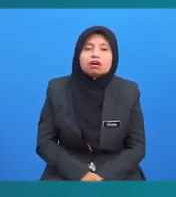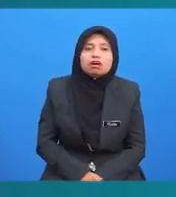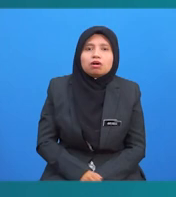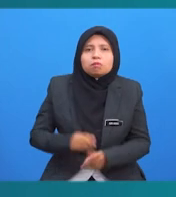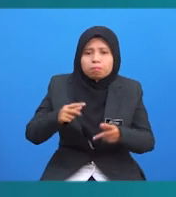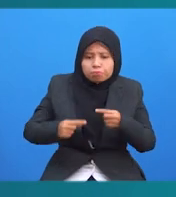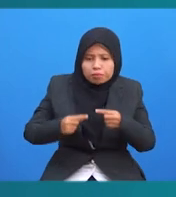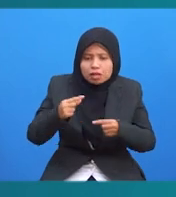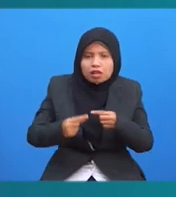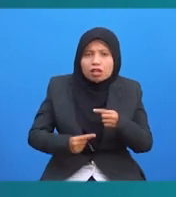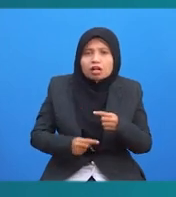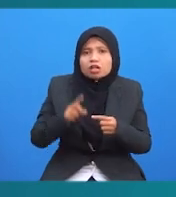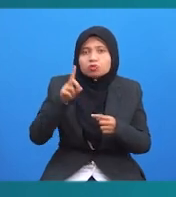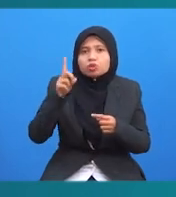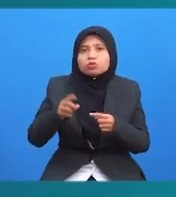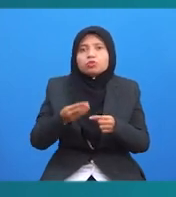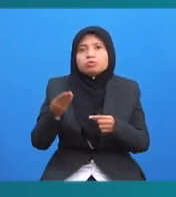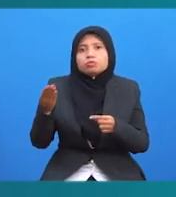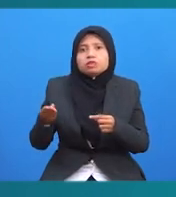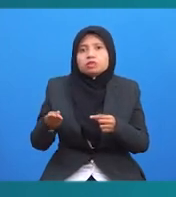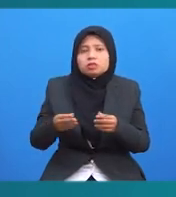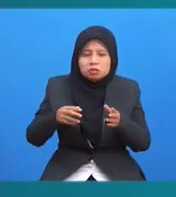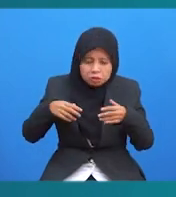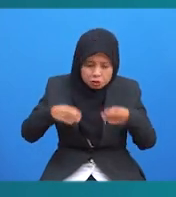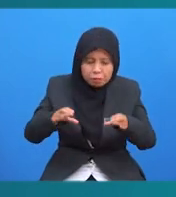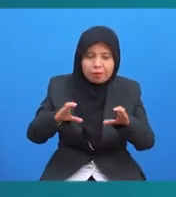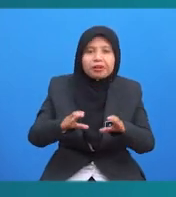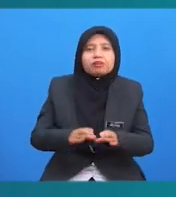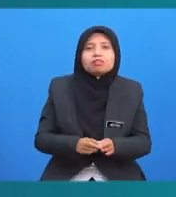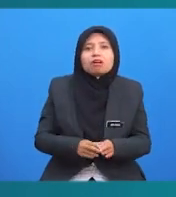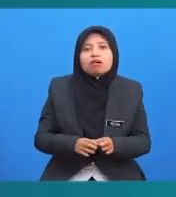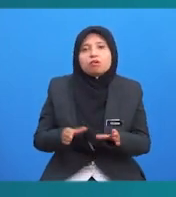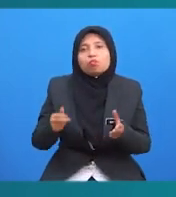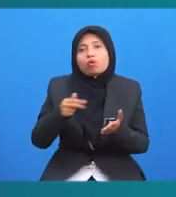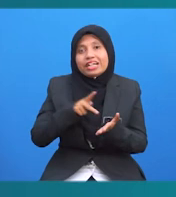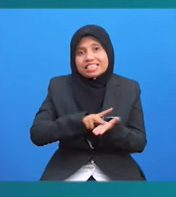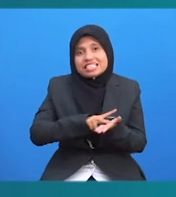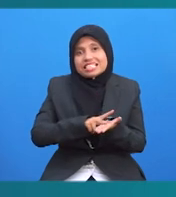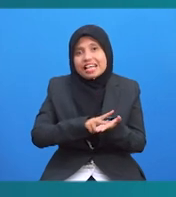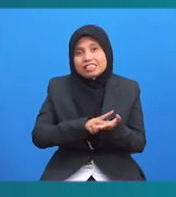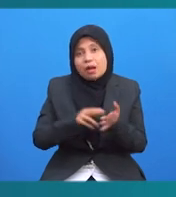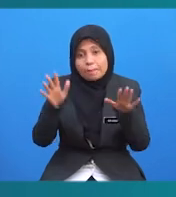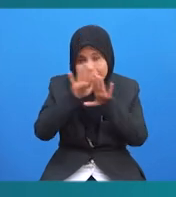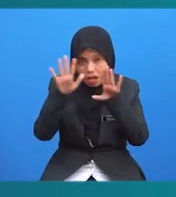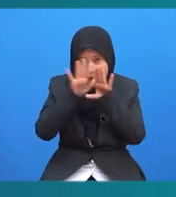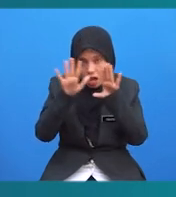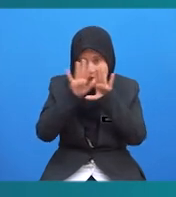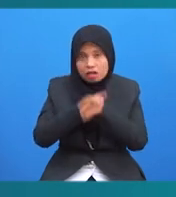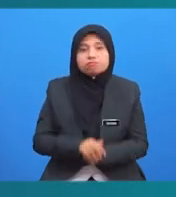pergerakan sesuatu objek, terutamanya yang pantas dan membuat kesan kabur ataupun blur pada